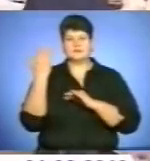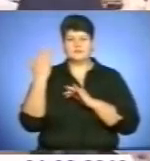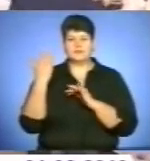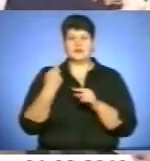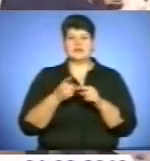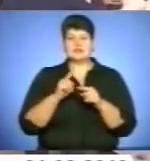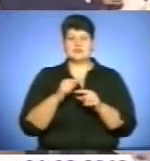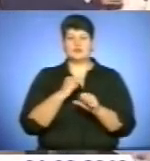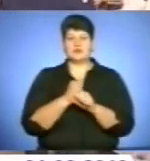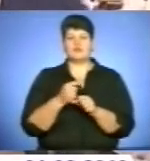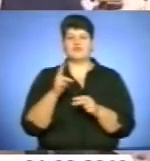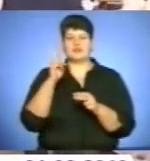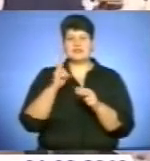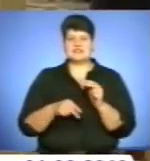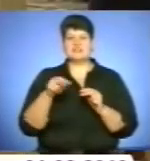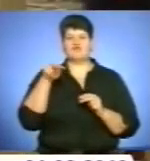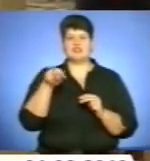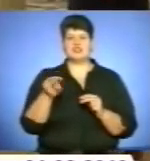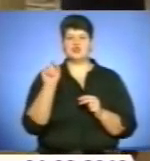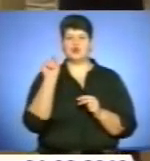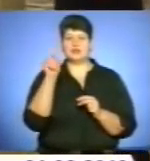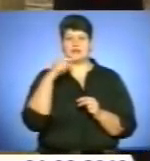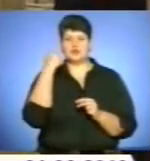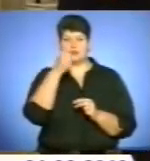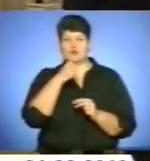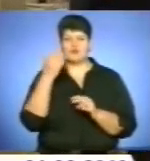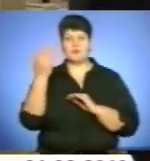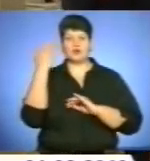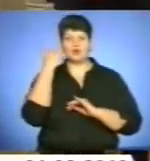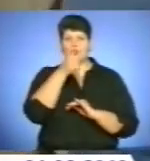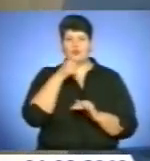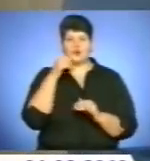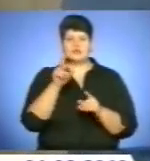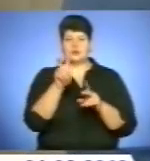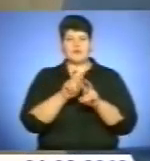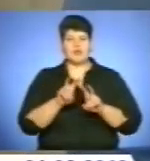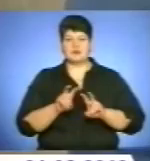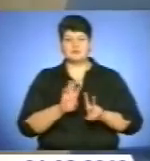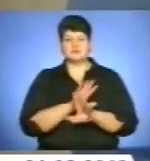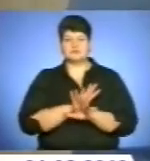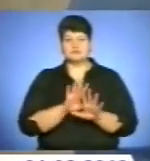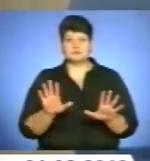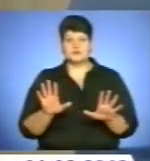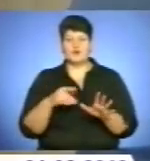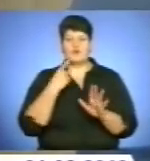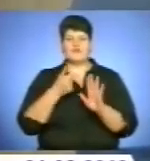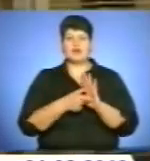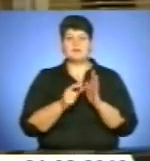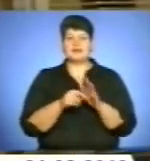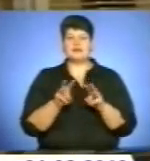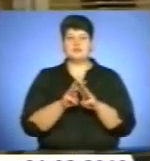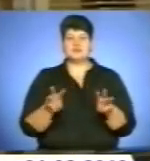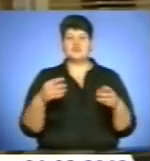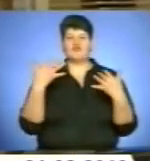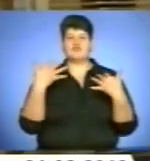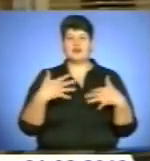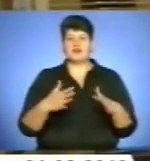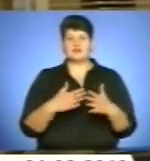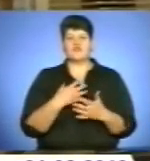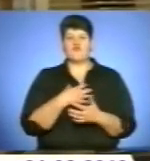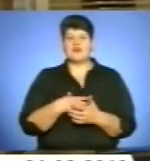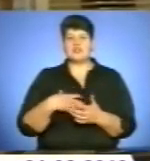ще наприкінці 2011-го. Минув рік, однак депутати його так і не розглянули. В Кабміні кажуть, він втратив актуальність, тож документ